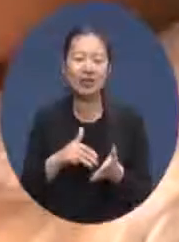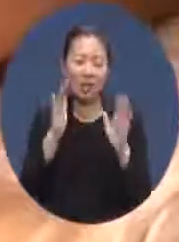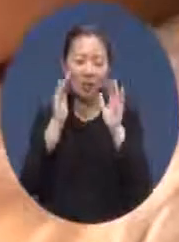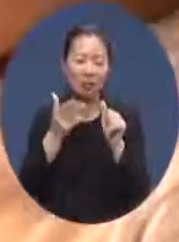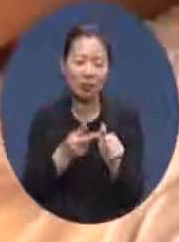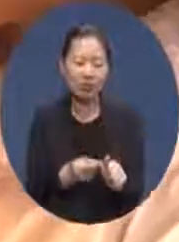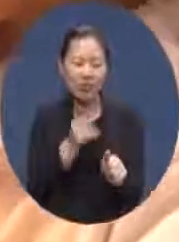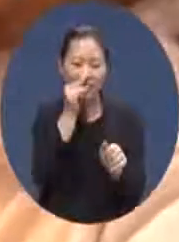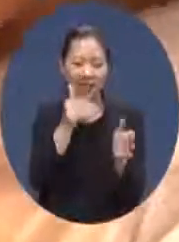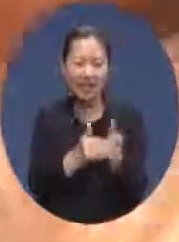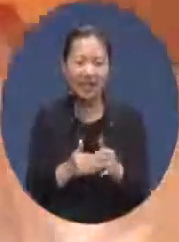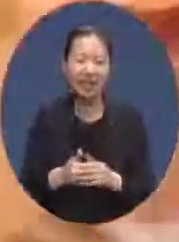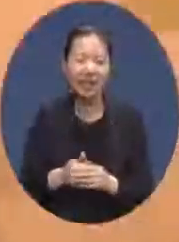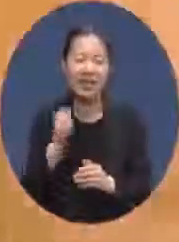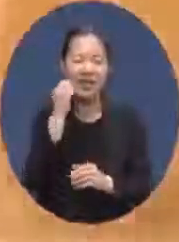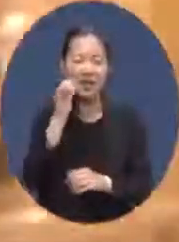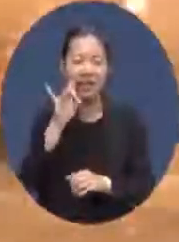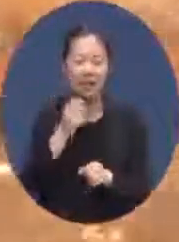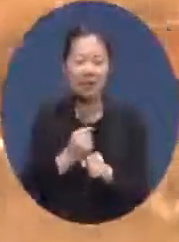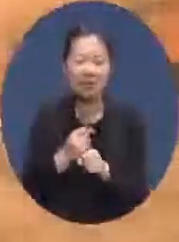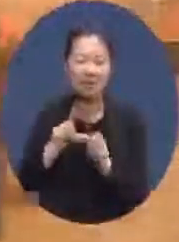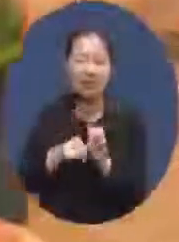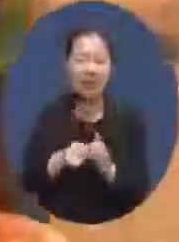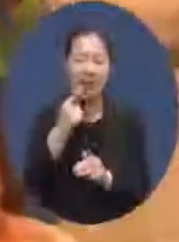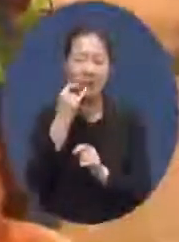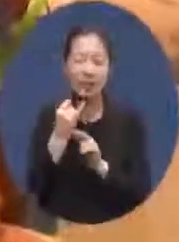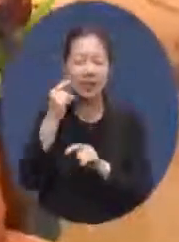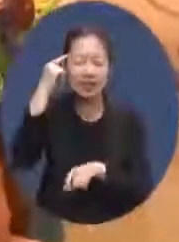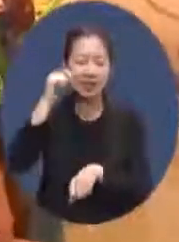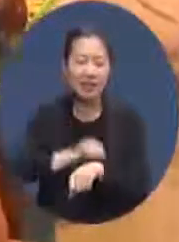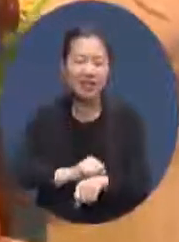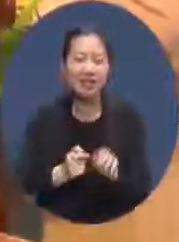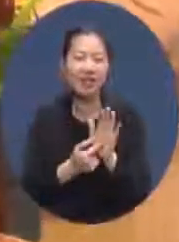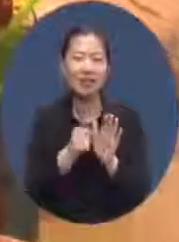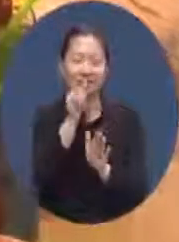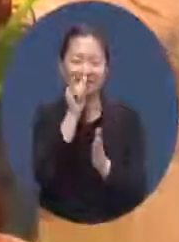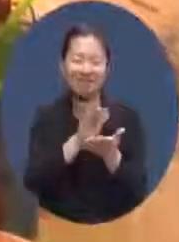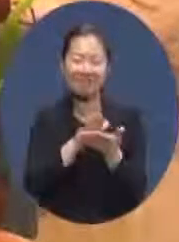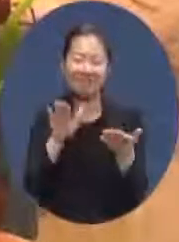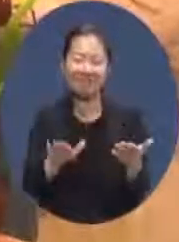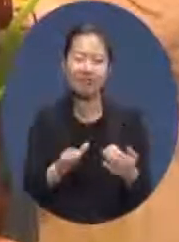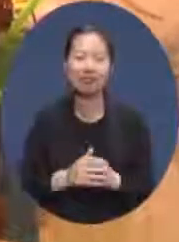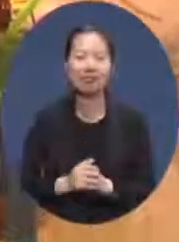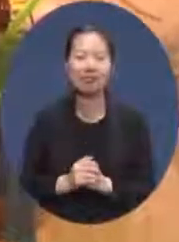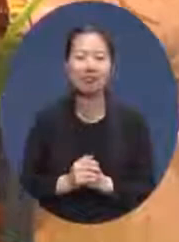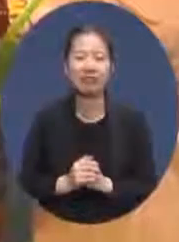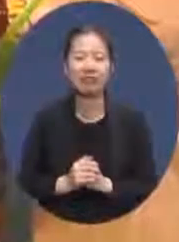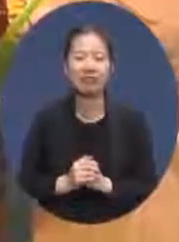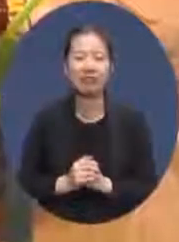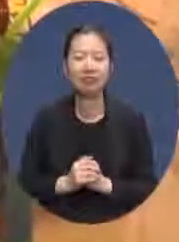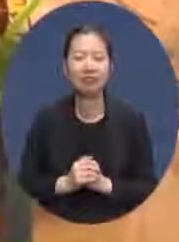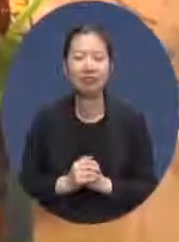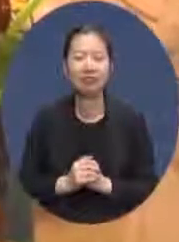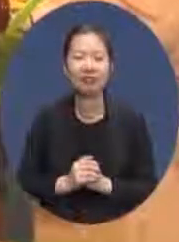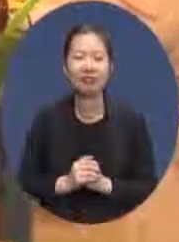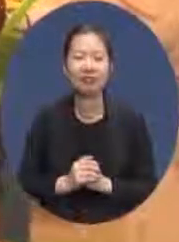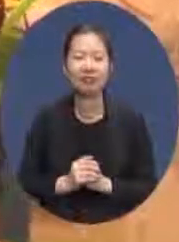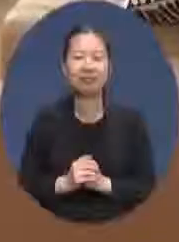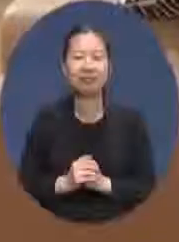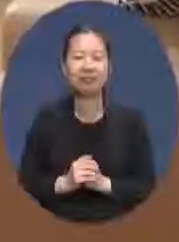공부까지. 간식 하나를 만들어 먹일 때도 엄만 지혜를 발휘합니다. 맞아. 백성 언니 나오는 마음이 착하다,